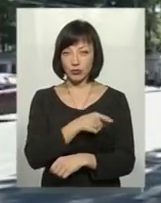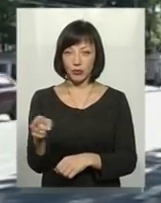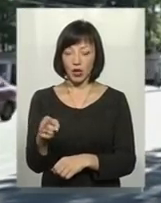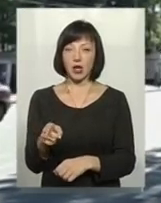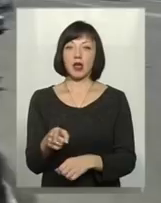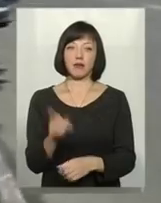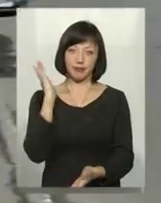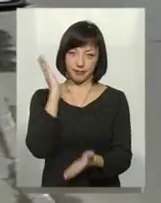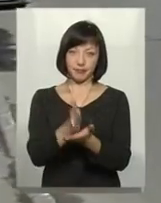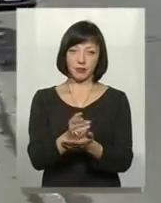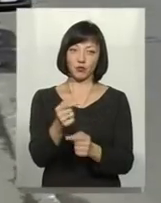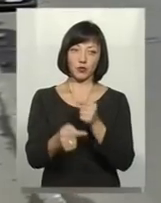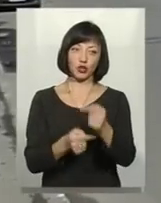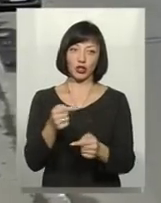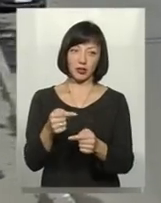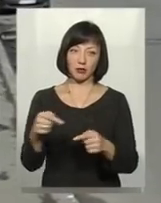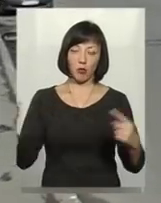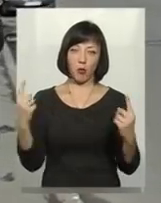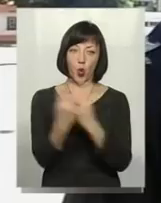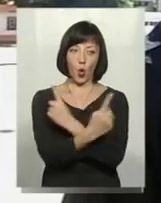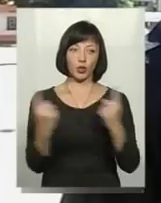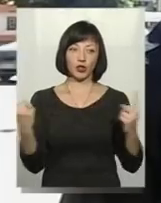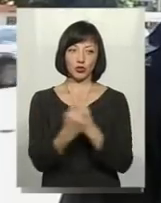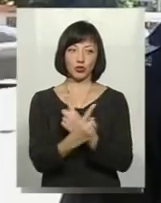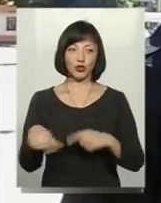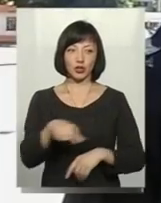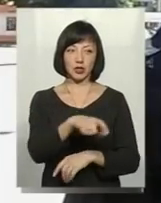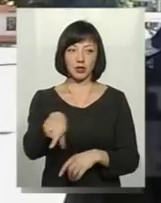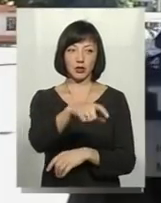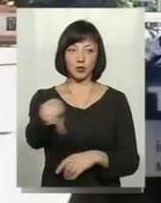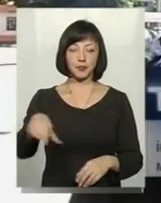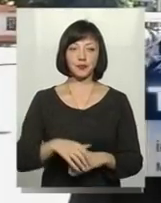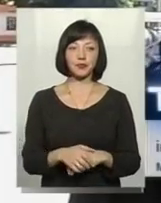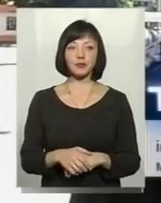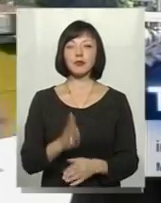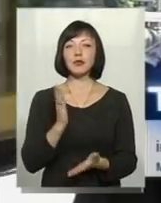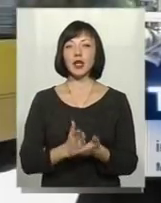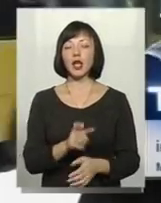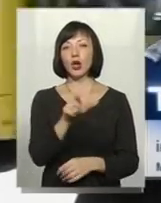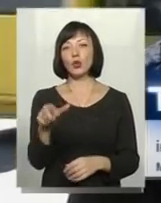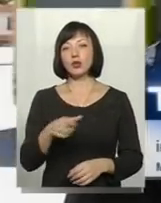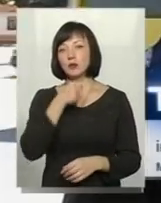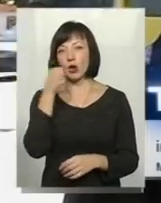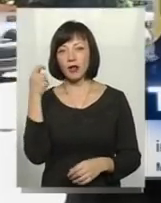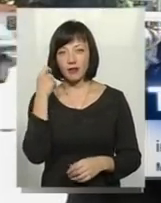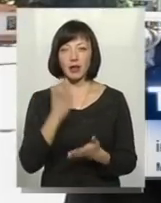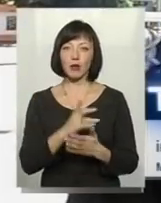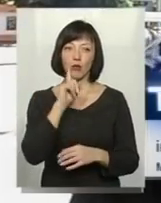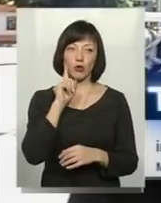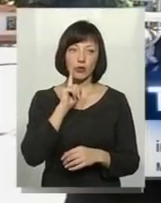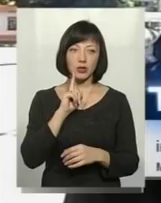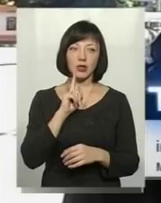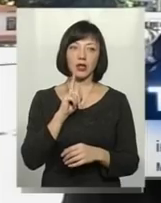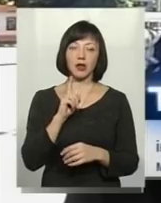прямують навпростець через проїжджу частину. Люди різного віку, є люди похилого віку, є молоді, ну молодіші, він